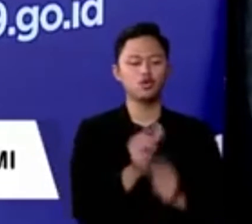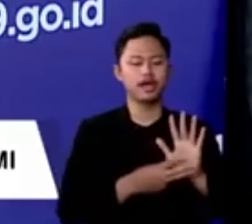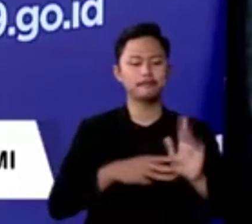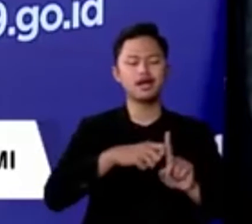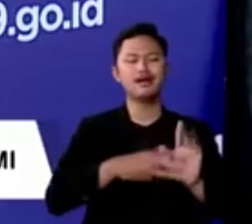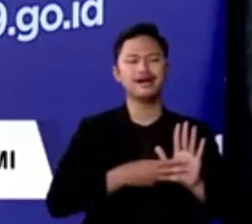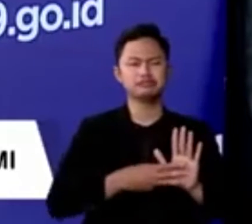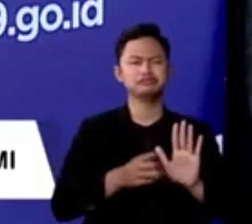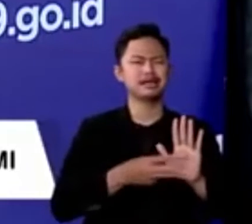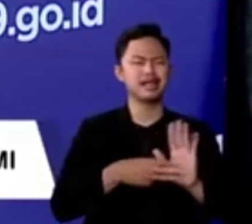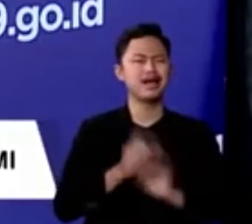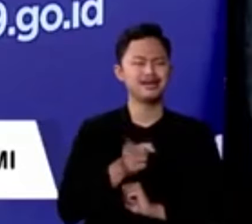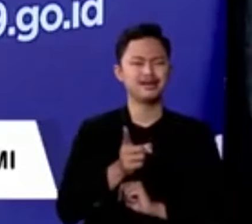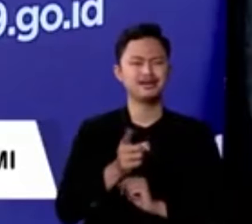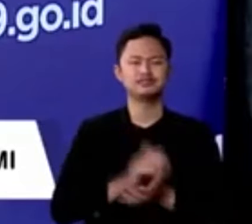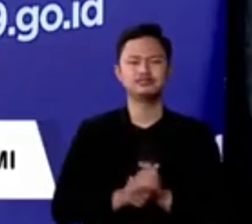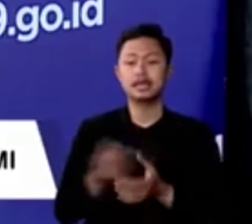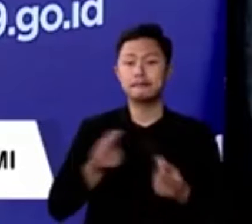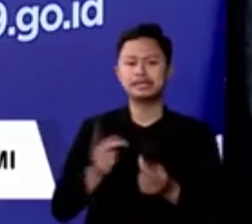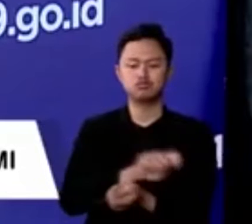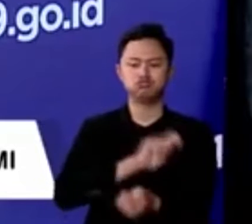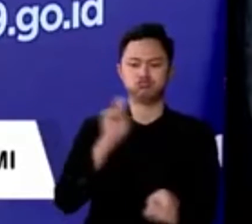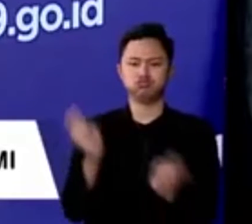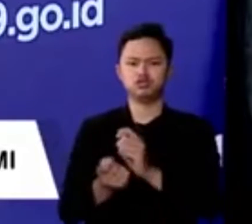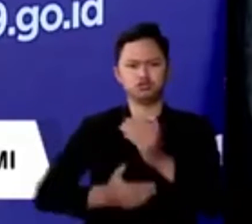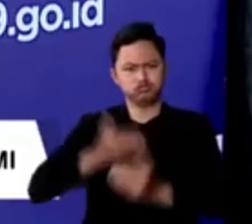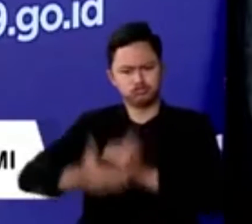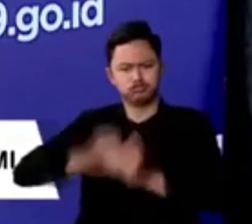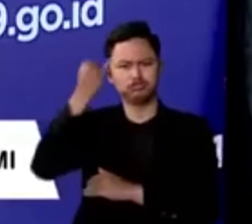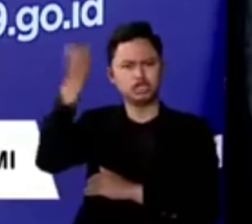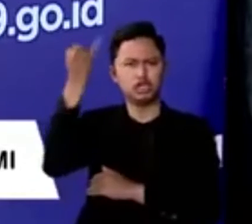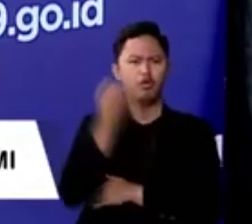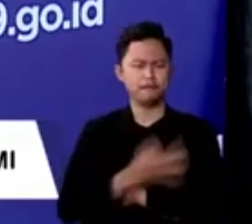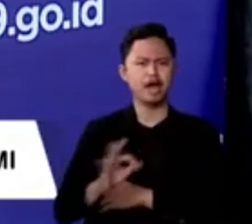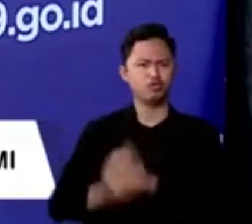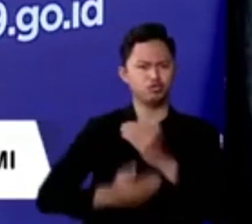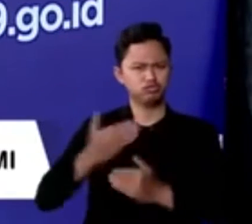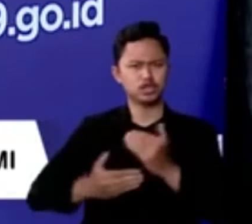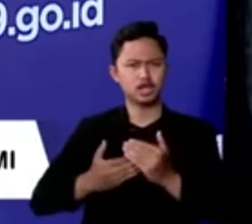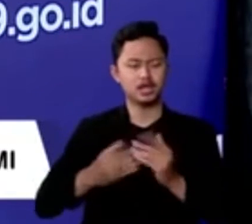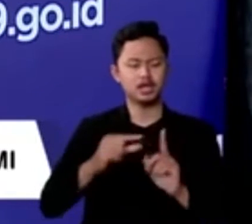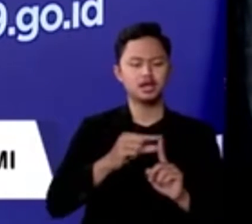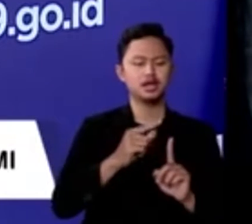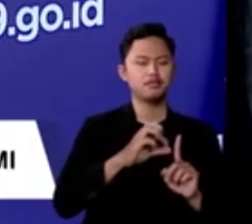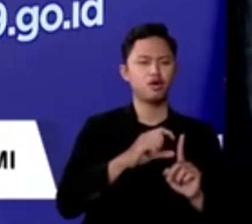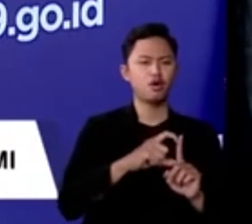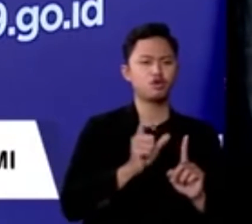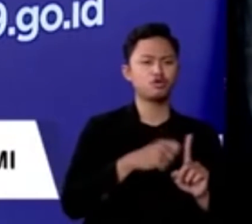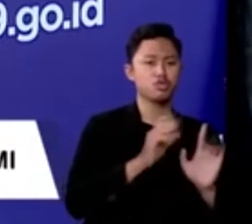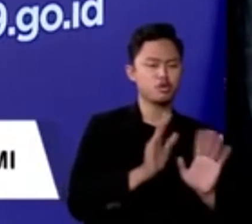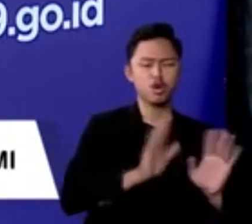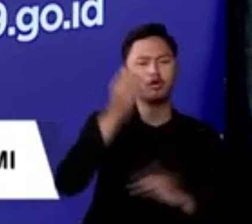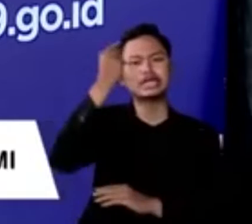berbagai penyesuaian mendorong pelaku bisnis untuk terus berinovasi tak hanya pada produk tetapi juga pada